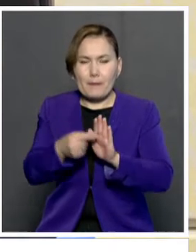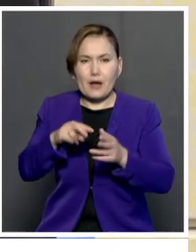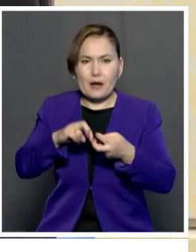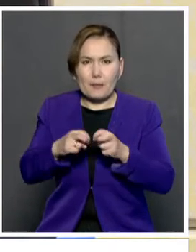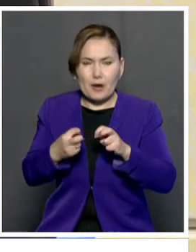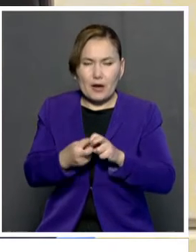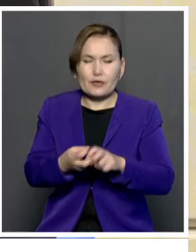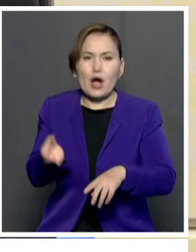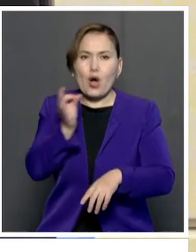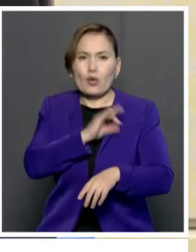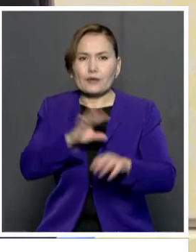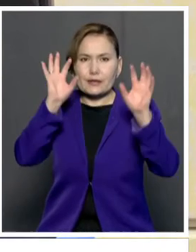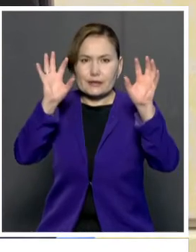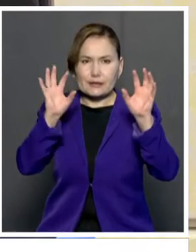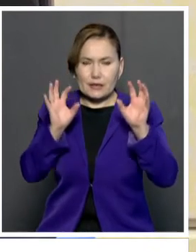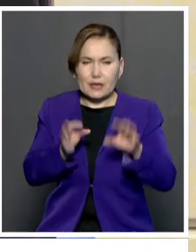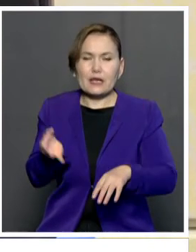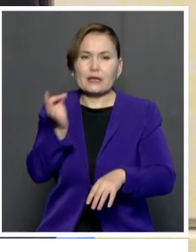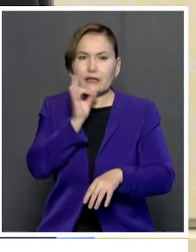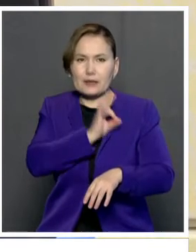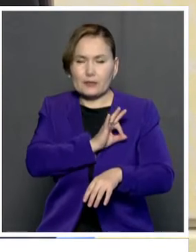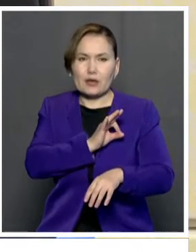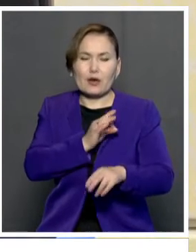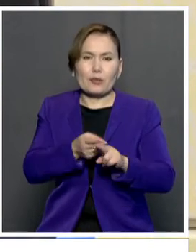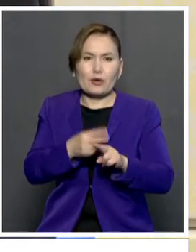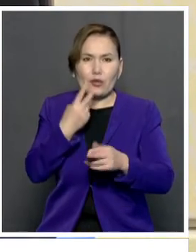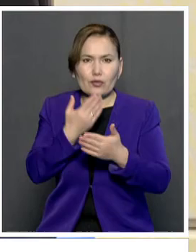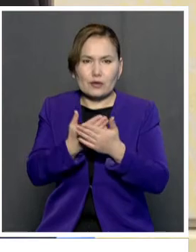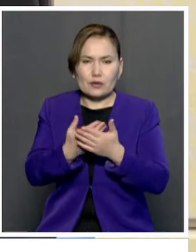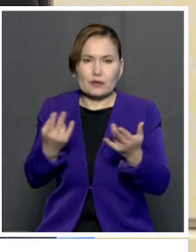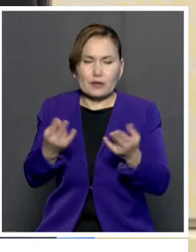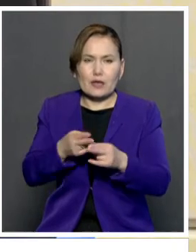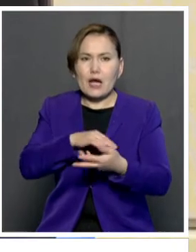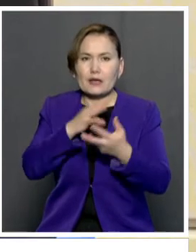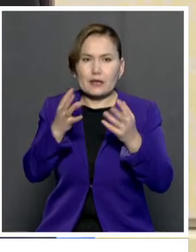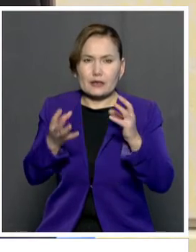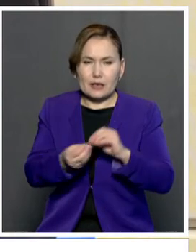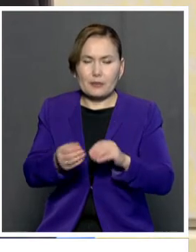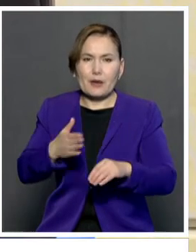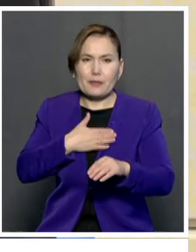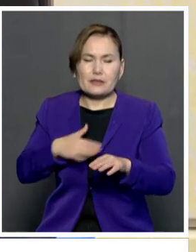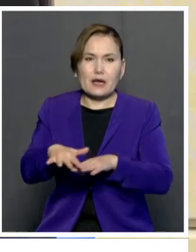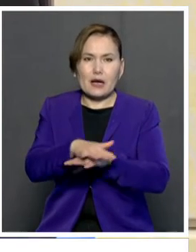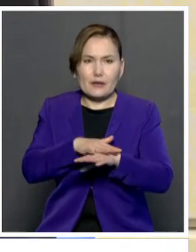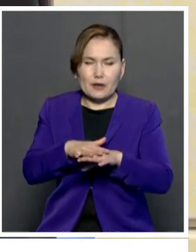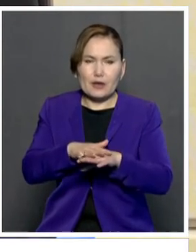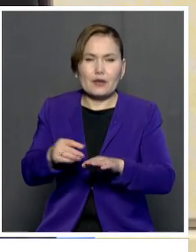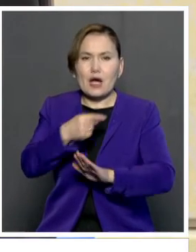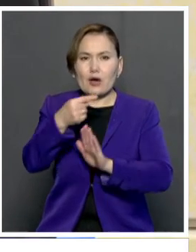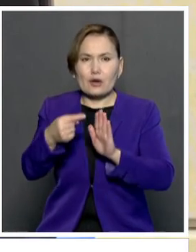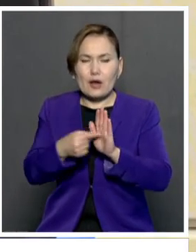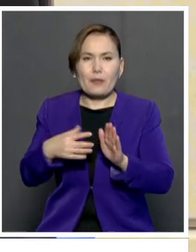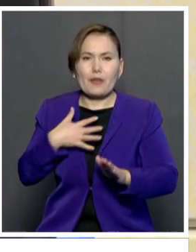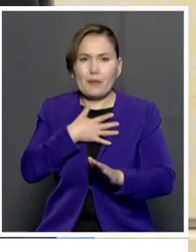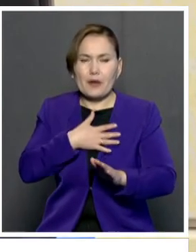және қолданыстағы заңнаманың тиімділігі талқыланады. Нәтижесінде біз халықты толғандырған